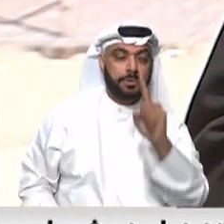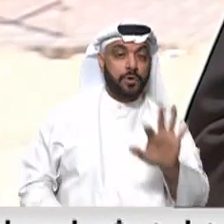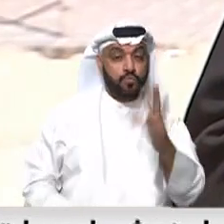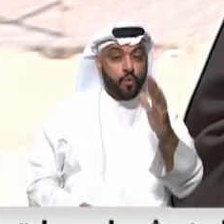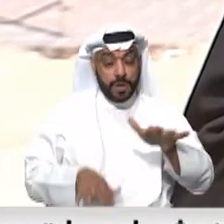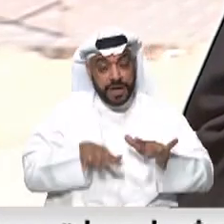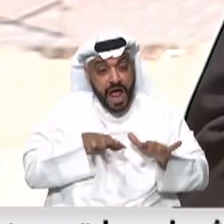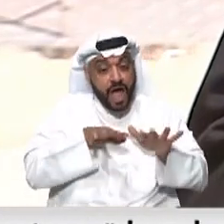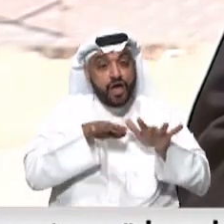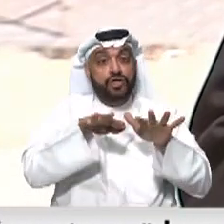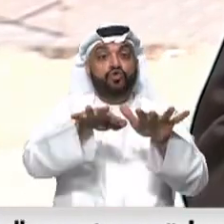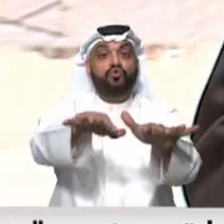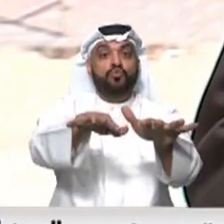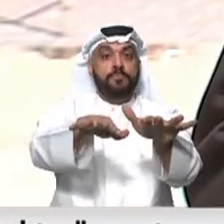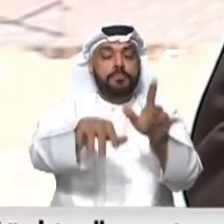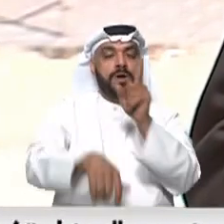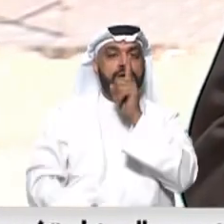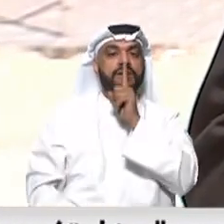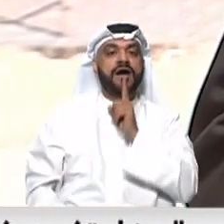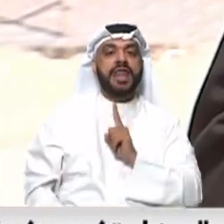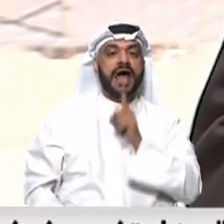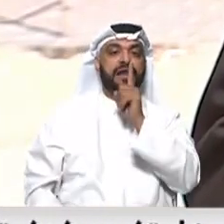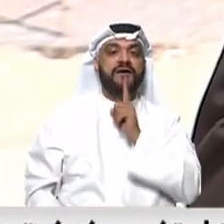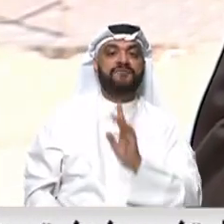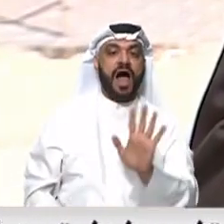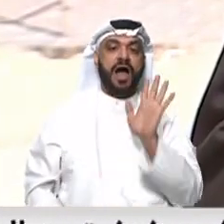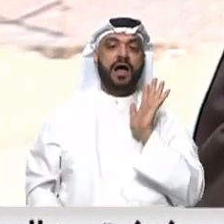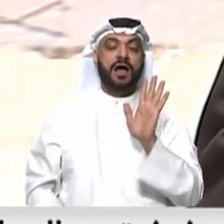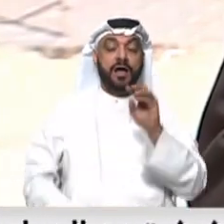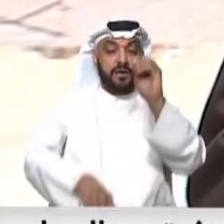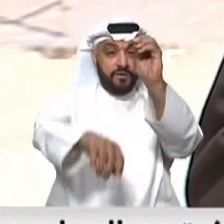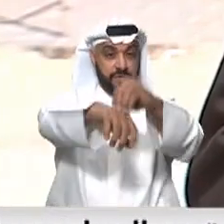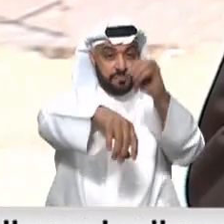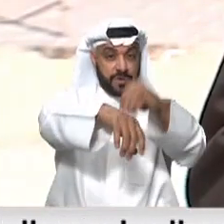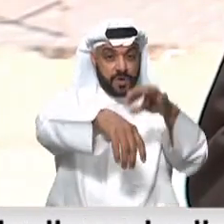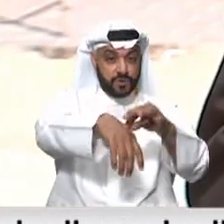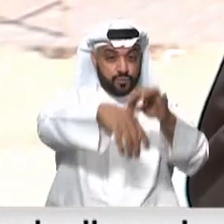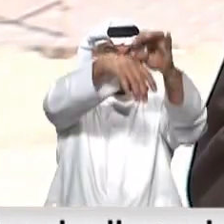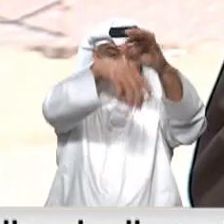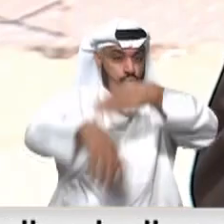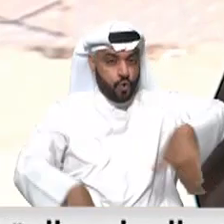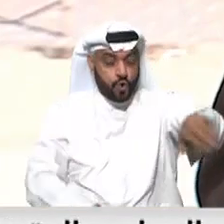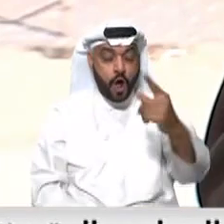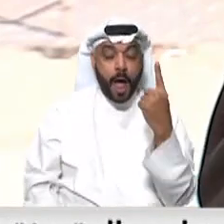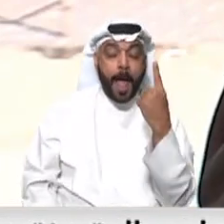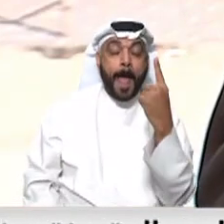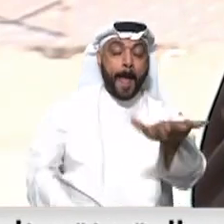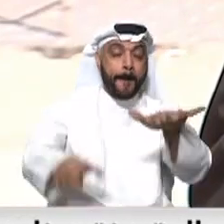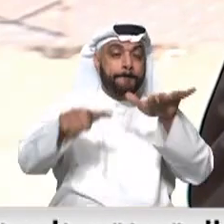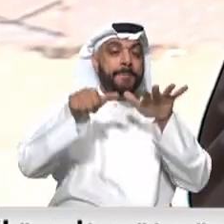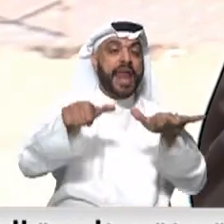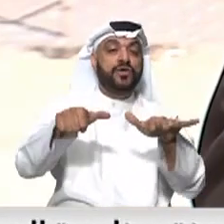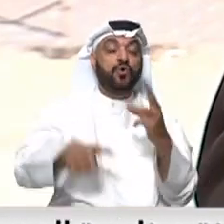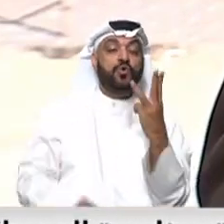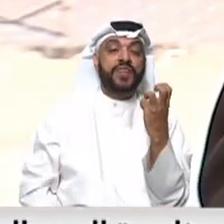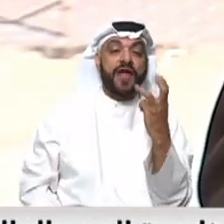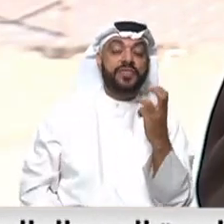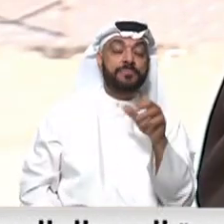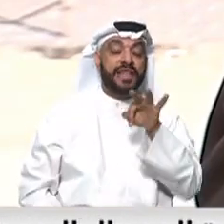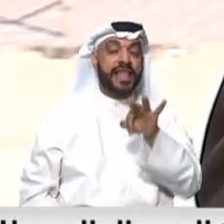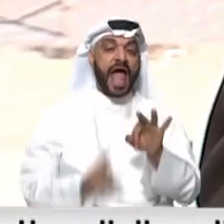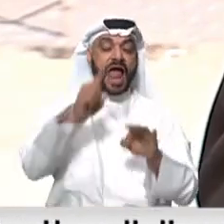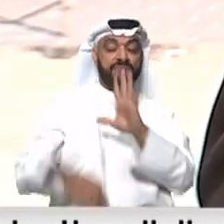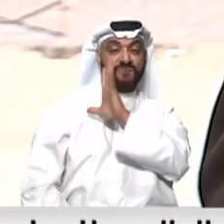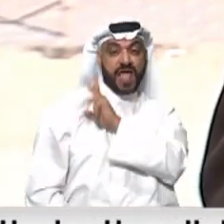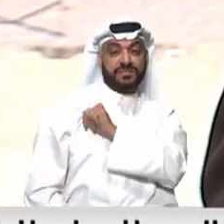بالتهديد بشن عملية عسكرية، مما يضع أكثر من 1,300,000 نازح فلسطيني في قلق